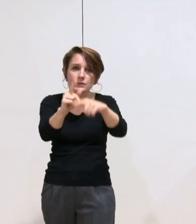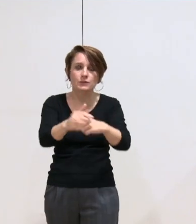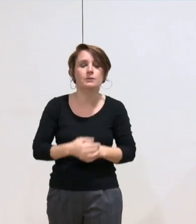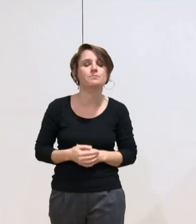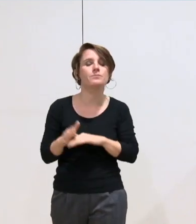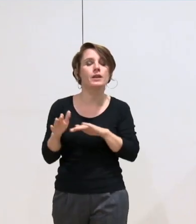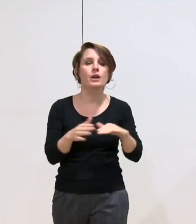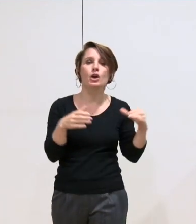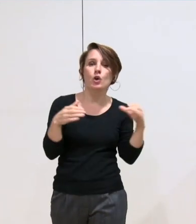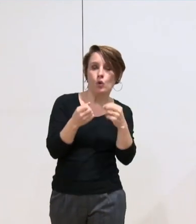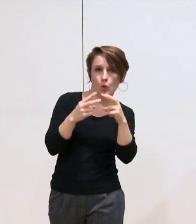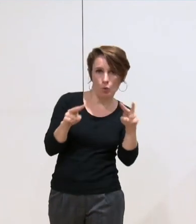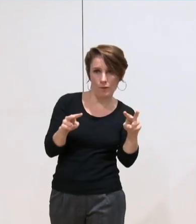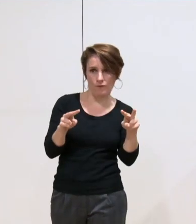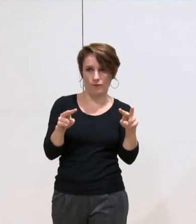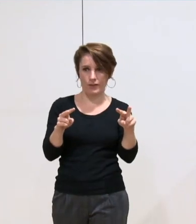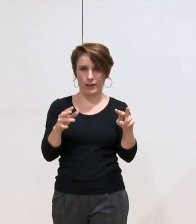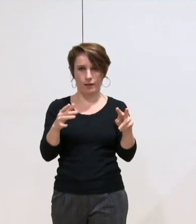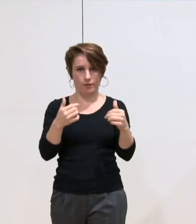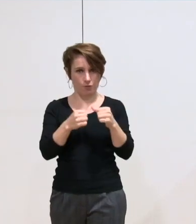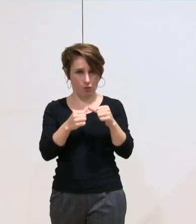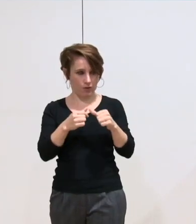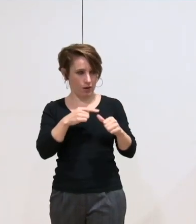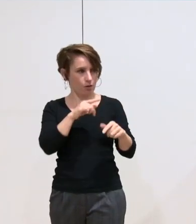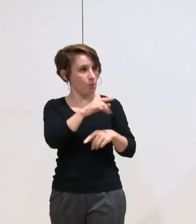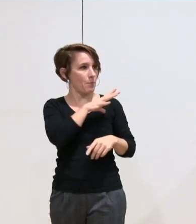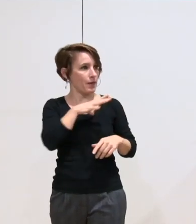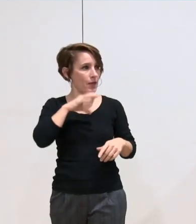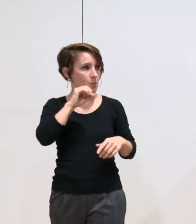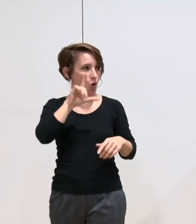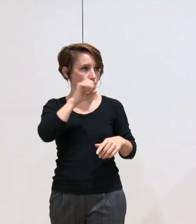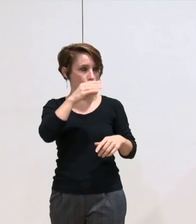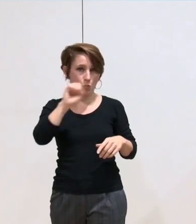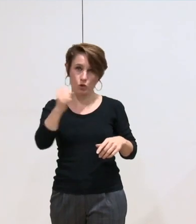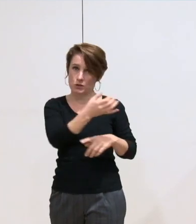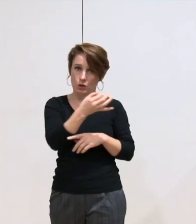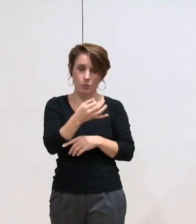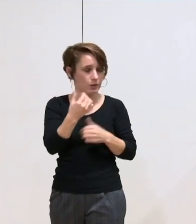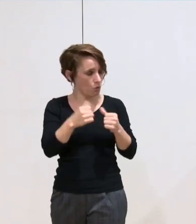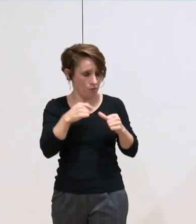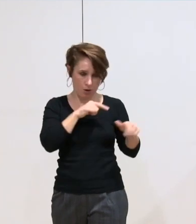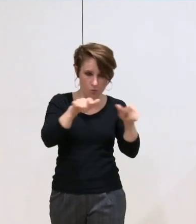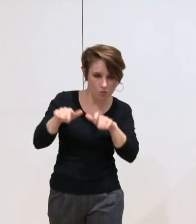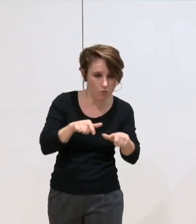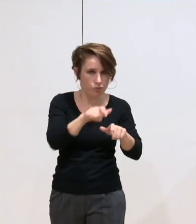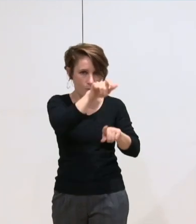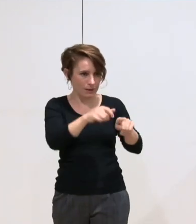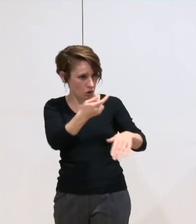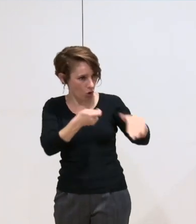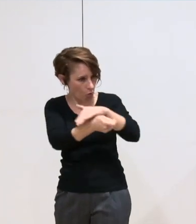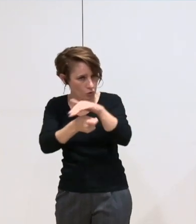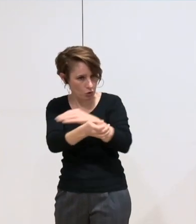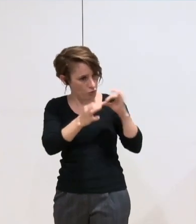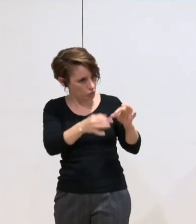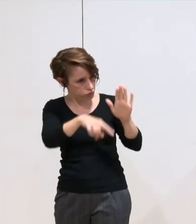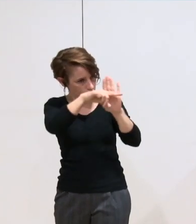de qui rembourse l'élu selon la nature du déplacement et sa motivation, Madame Olmos vient d'en parler, est fait, tout en sachant que les éléments inscrits dans la charte du groupe Ville